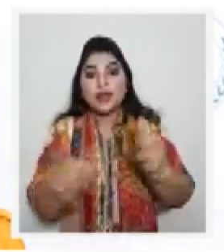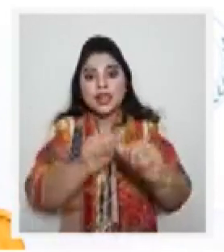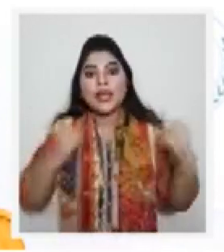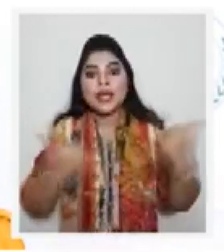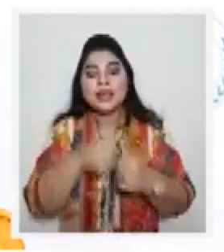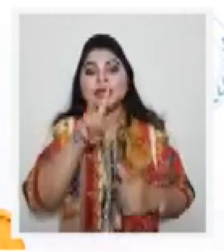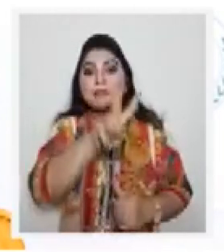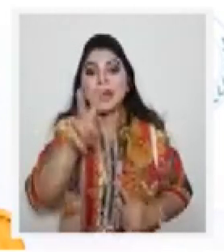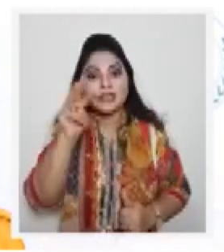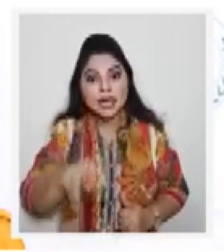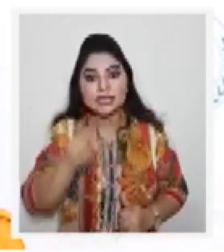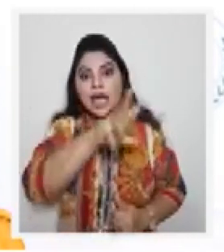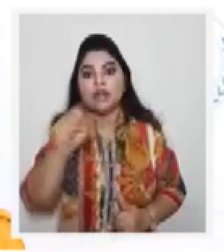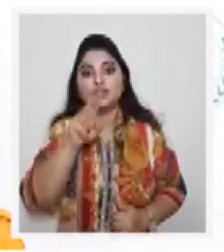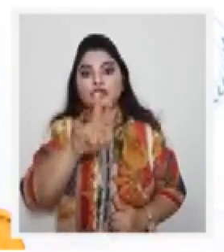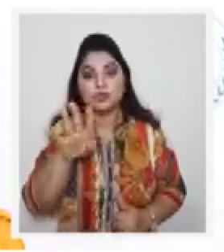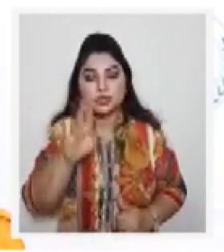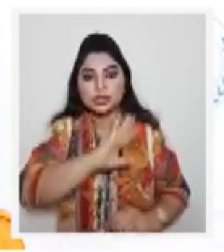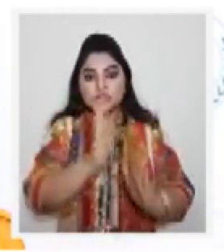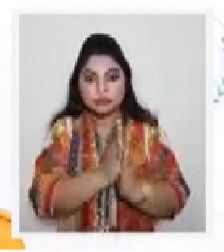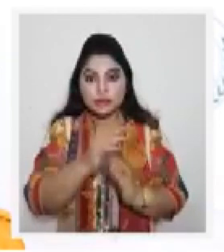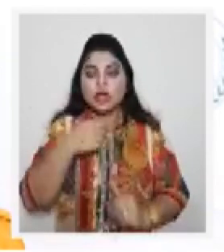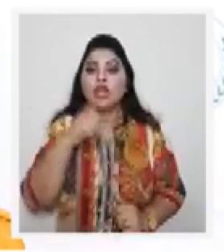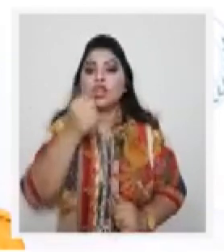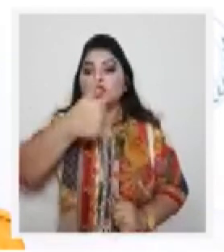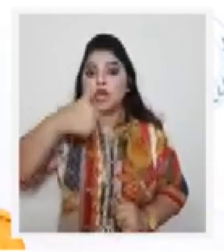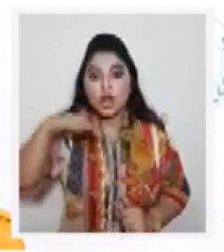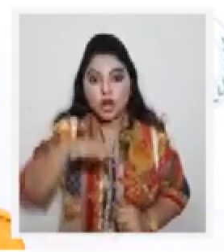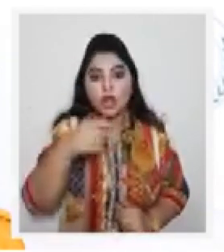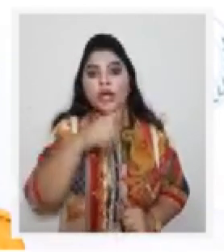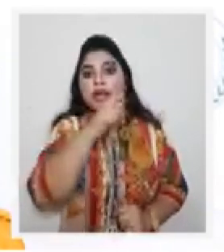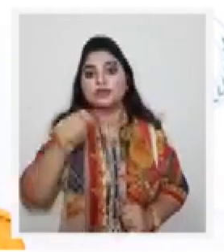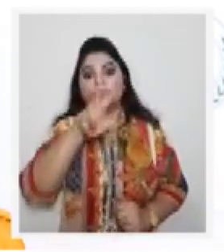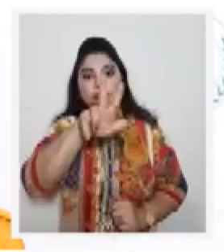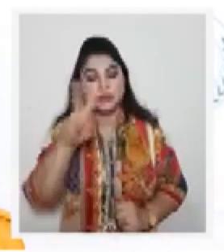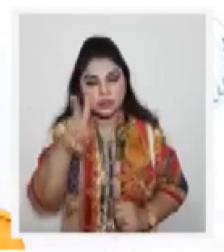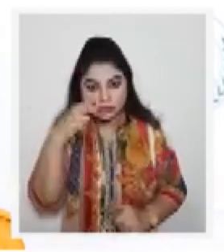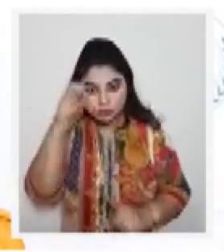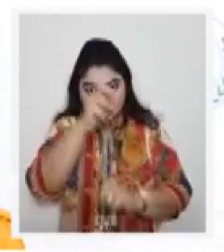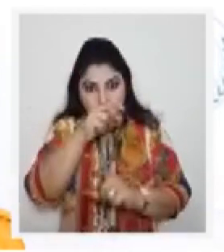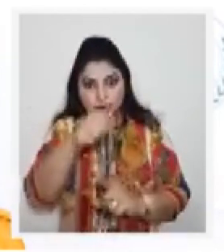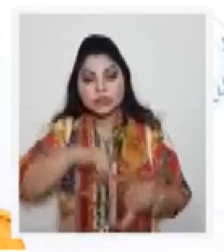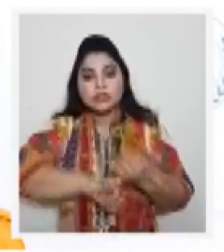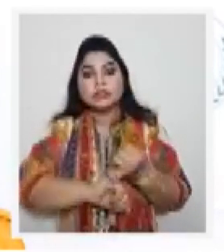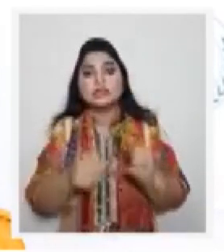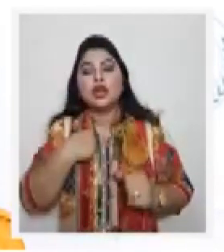দক্ষিণ পূর্ব এশিয়ায় ২৪ ঘন্টা শনাক্ত হয়েছে ২২,৮৮৪ জন এবং এ পর্যন্ত শনাক্ত হয়েছে